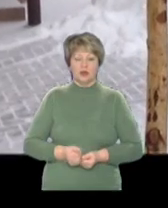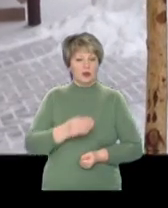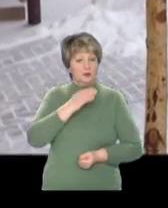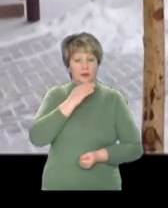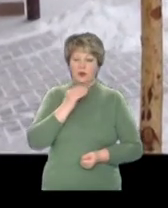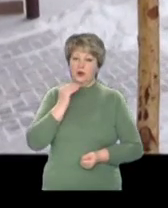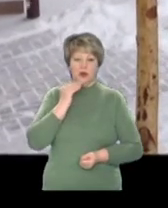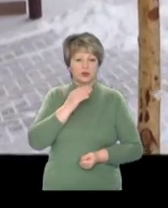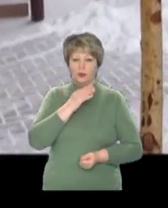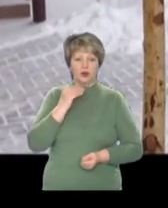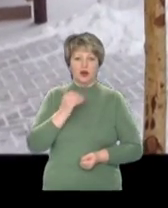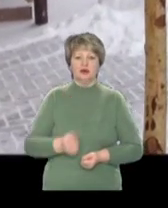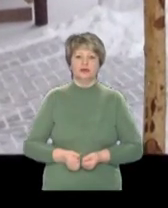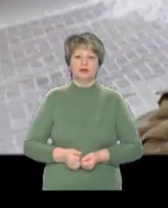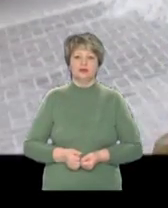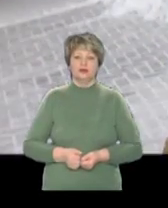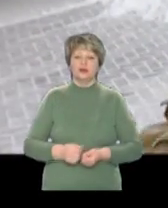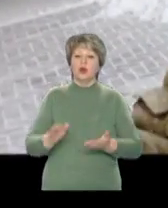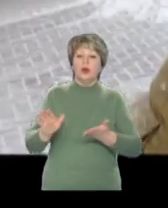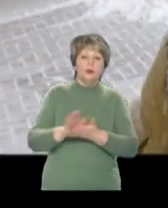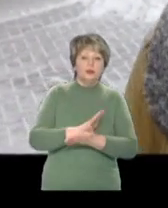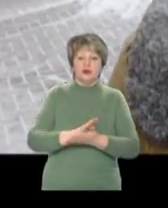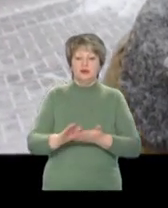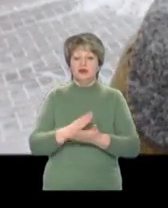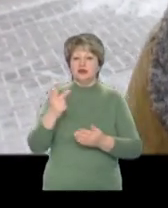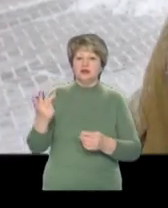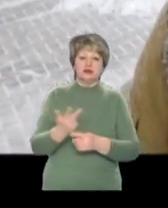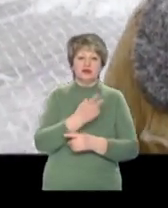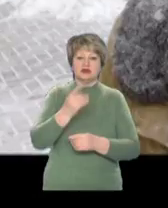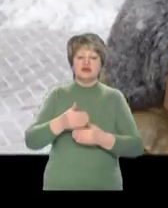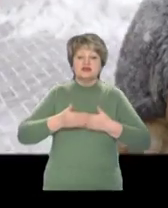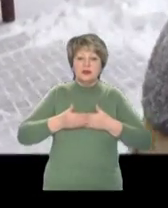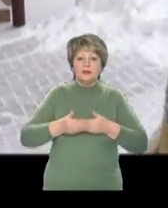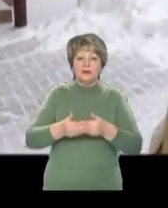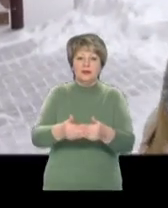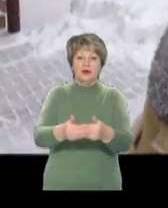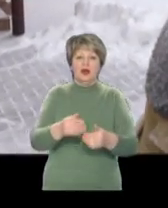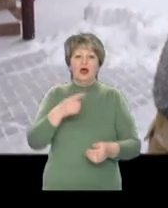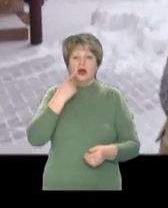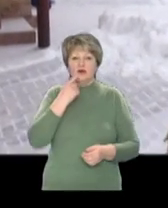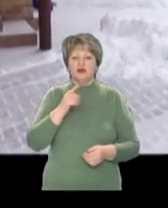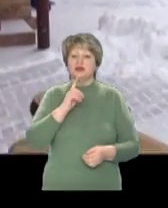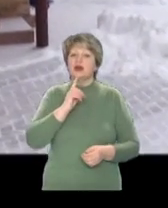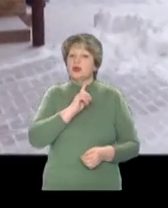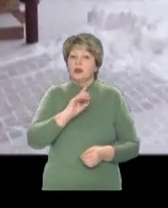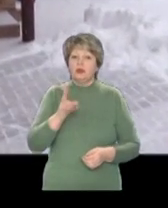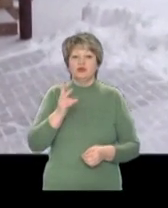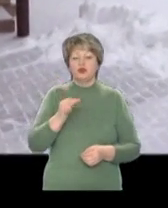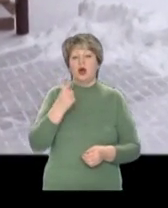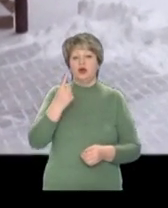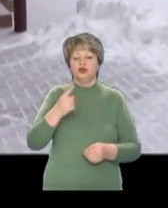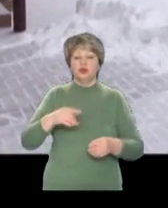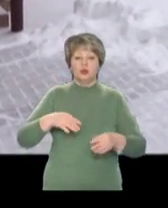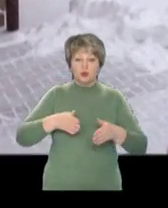Але багато випало снігу. Прибрали, ось тричі проїхав, дорожка є. Але говорять, я не був далі, але це тільки